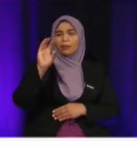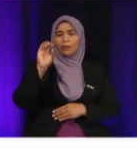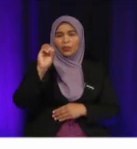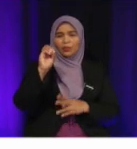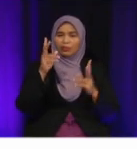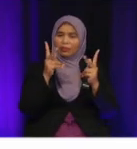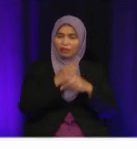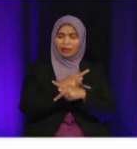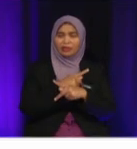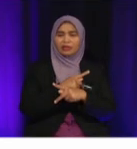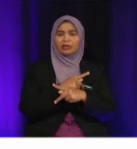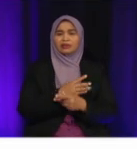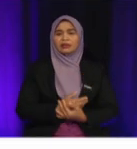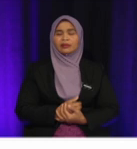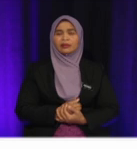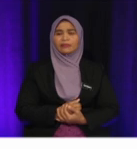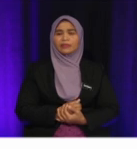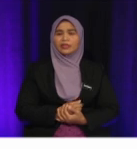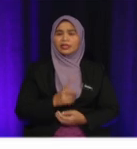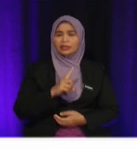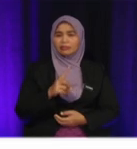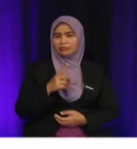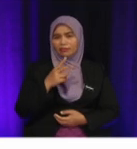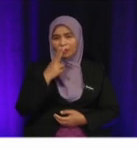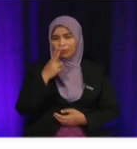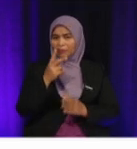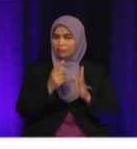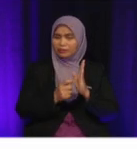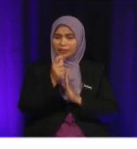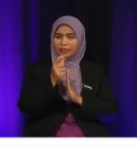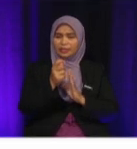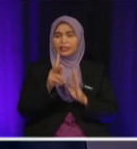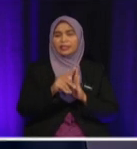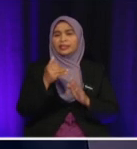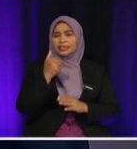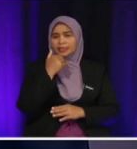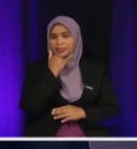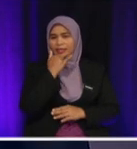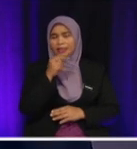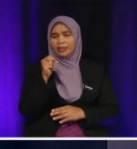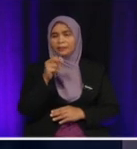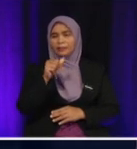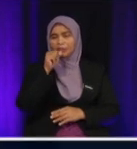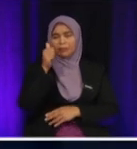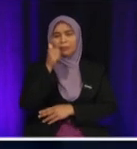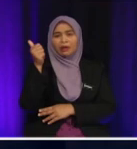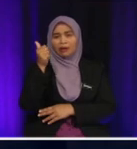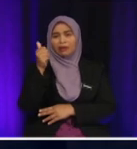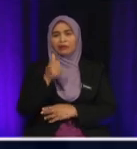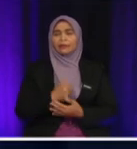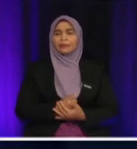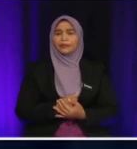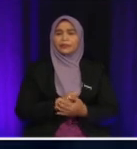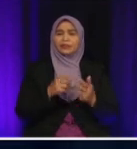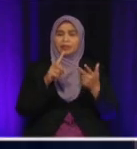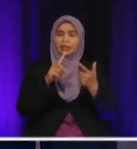ya. Hukuman bagi maknanya Islam memandang tinggi kepada kesalahan meminum arak. Okey, yang kedua, kita